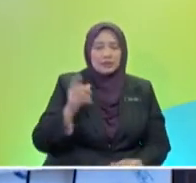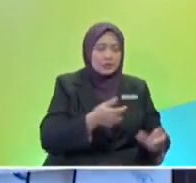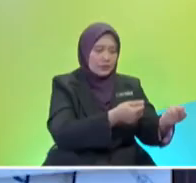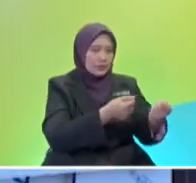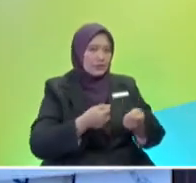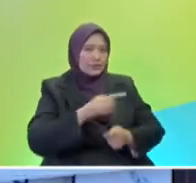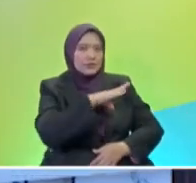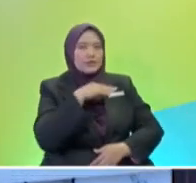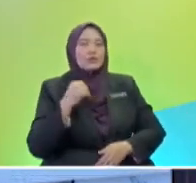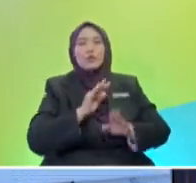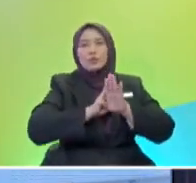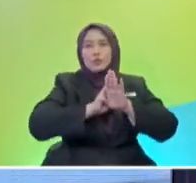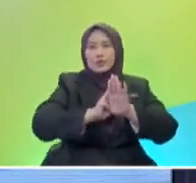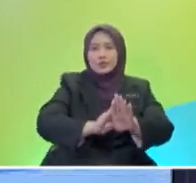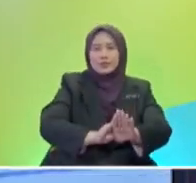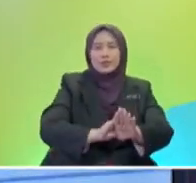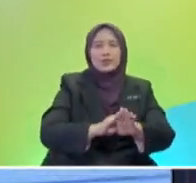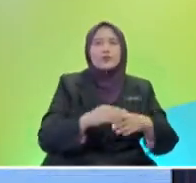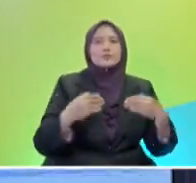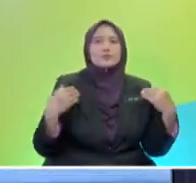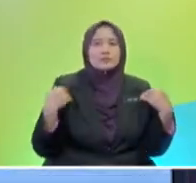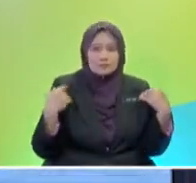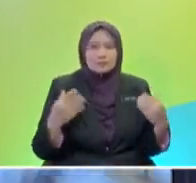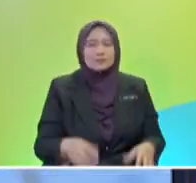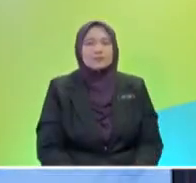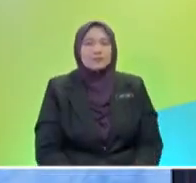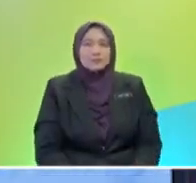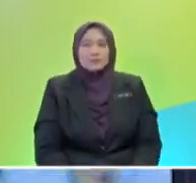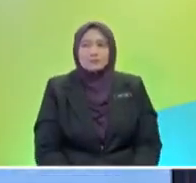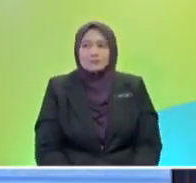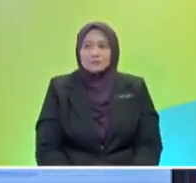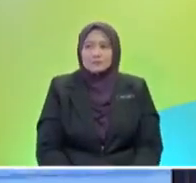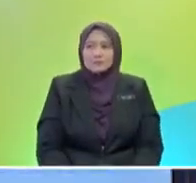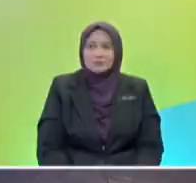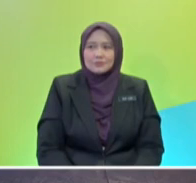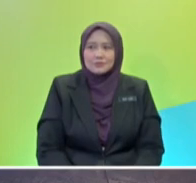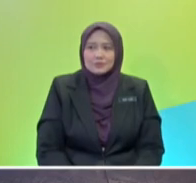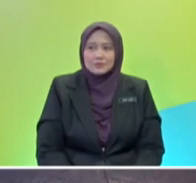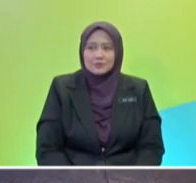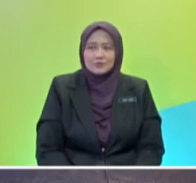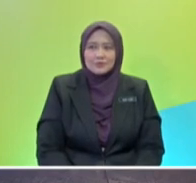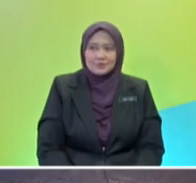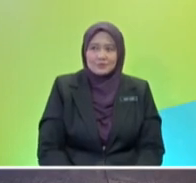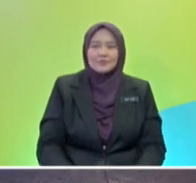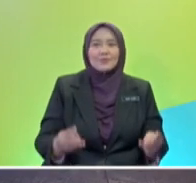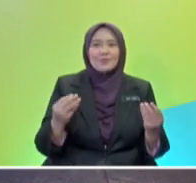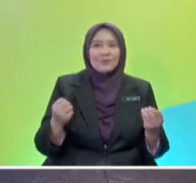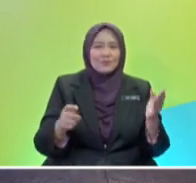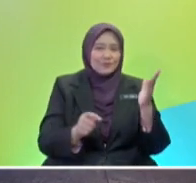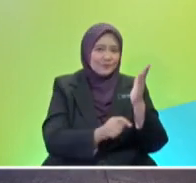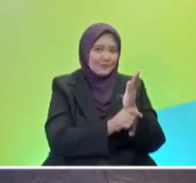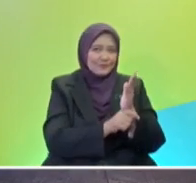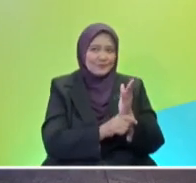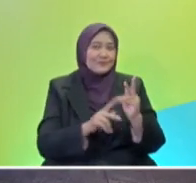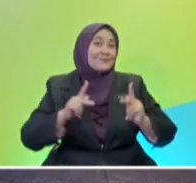tolakan berlaku Baiklah Cikgu Saya rasa kita boleh lupa satu kriteria